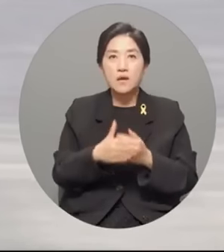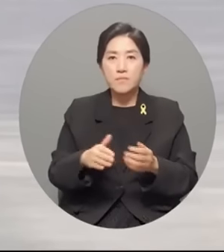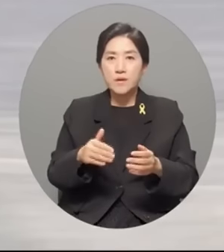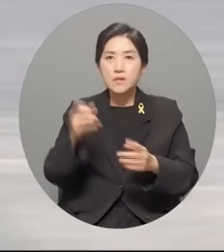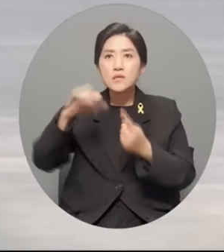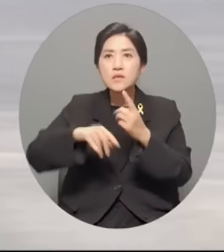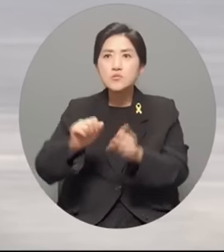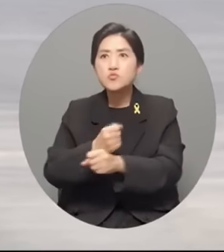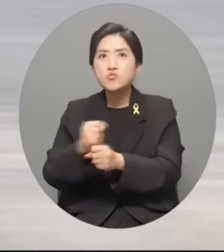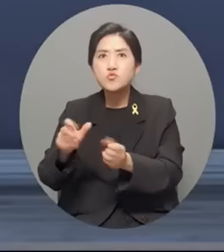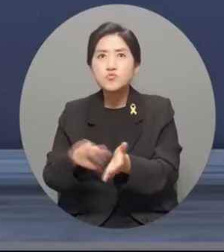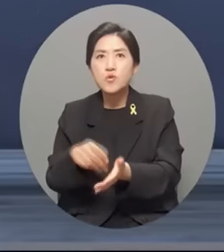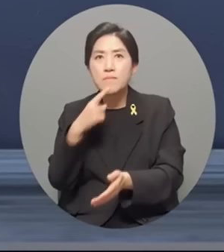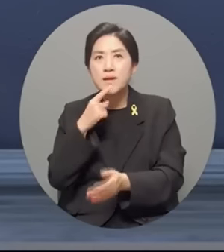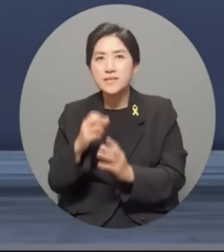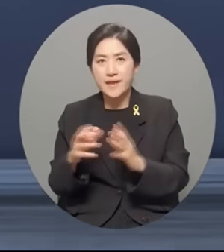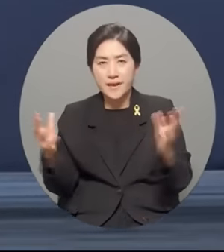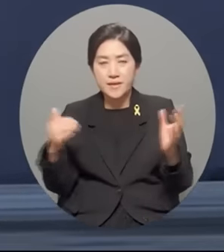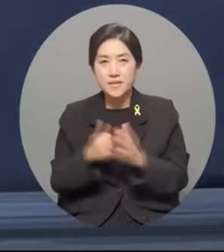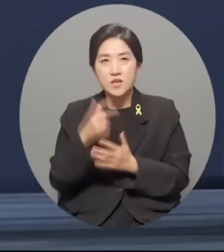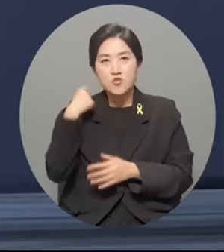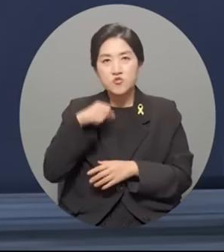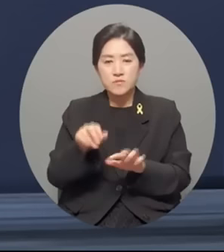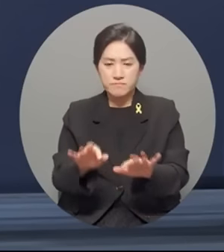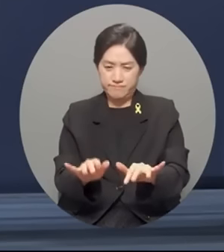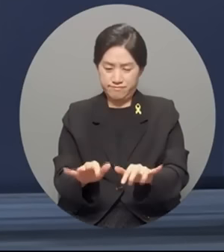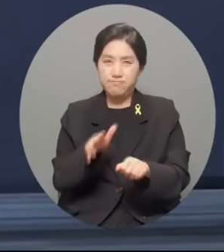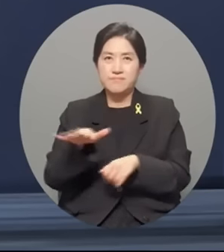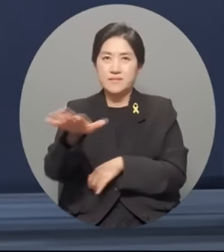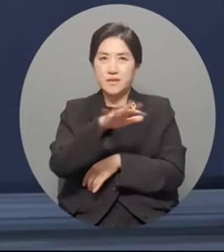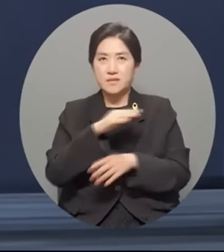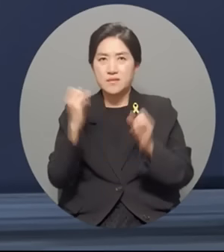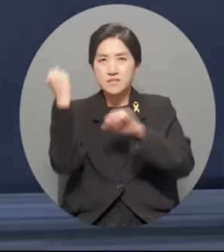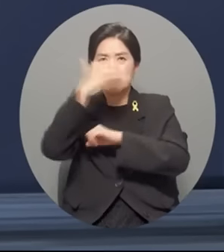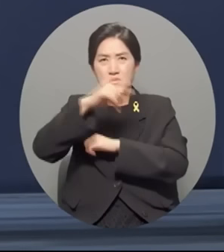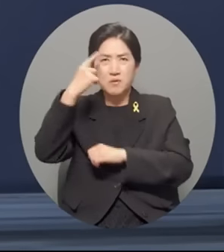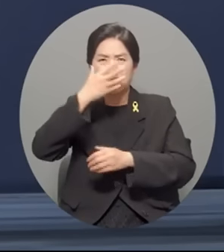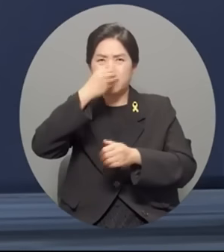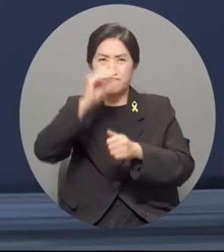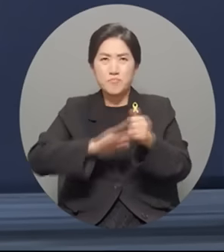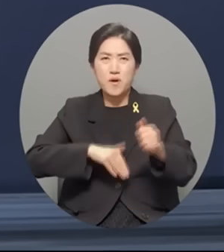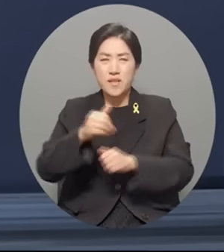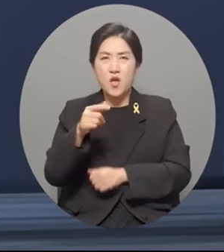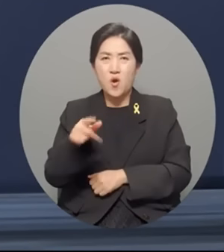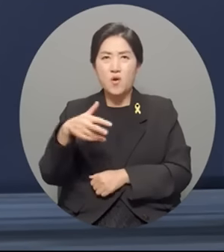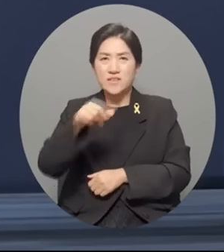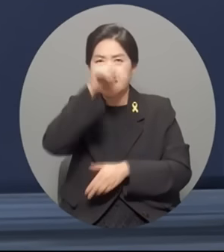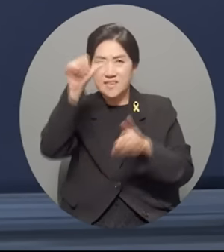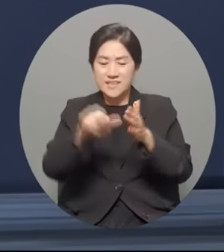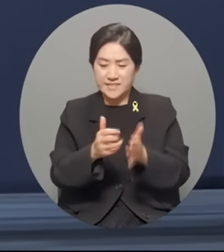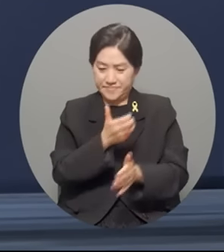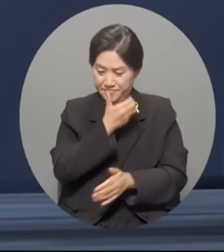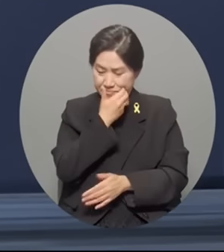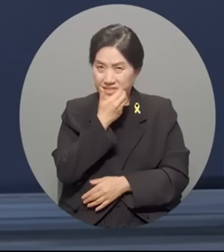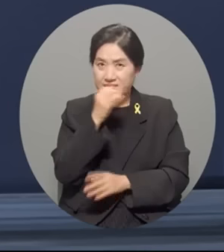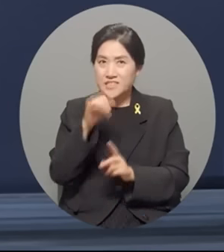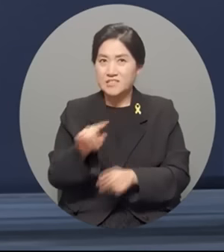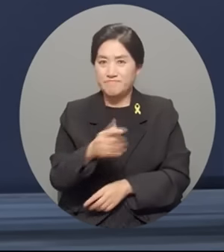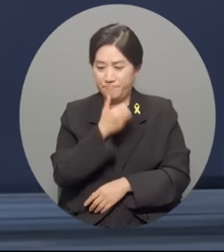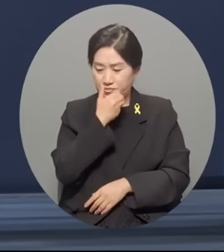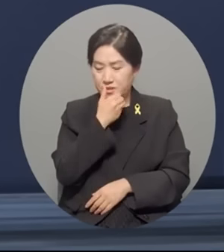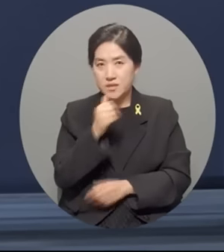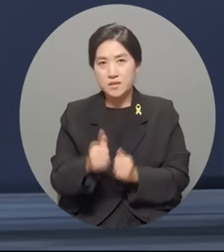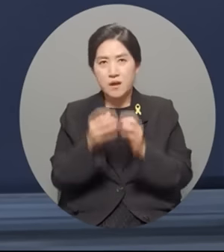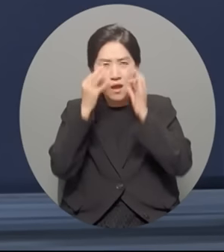논란이 제기됐습니다 중국 네티즌들은 스포츠 정신을 모욕했다 허생의 가장 민망한 우승이다